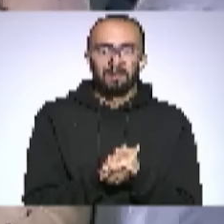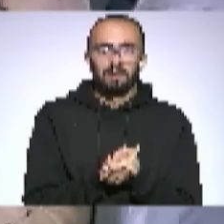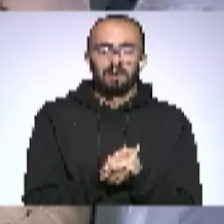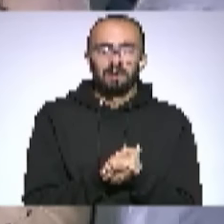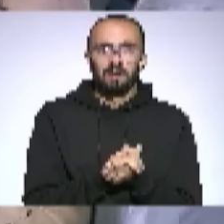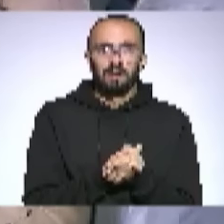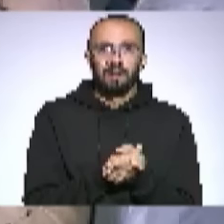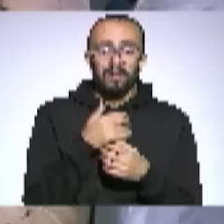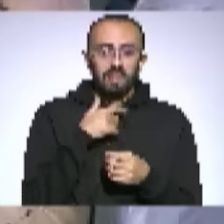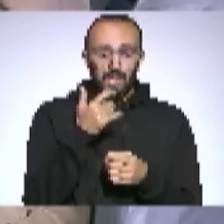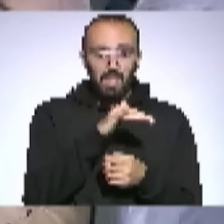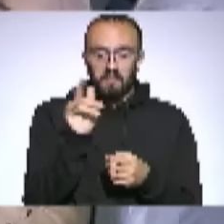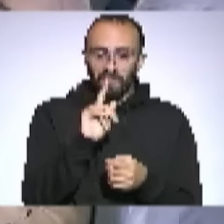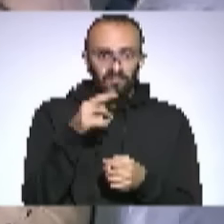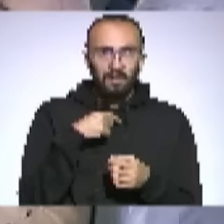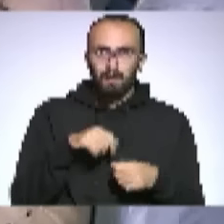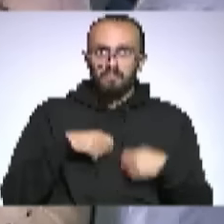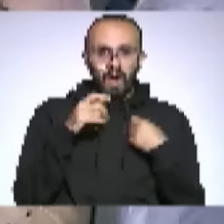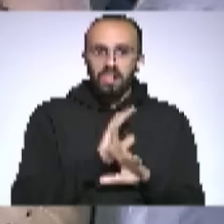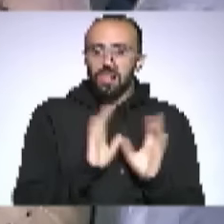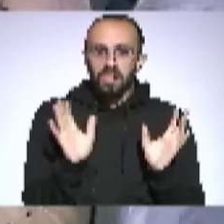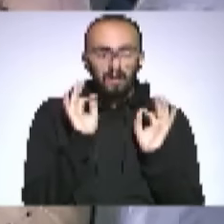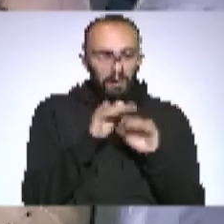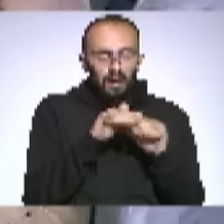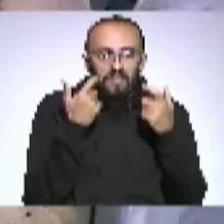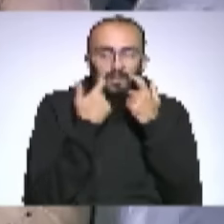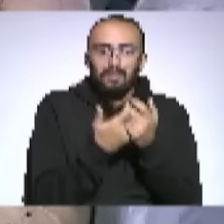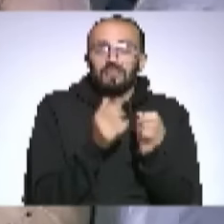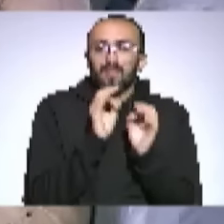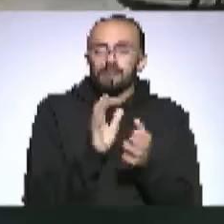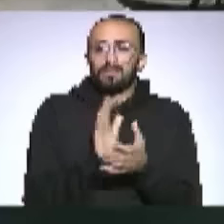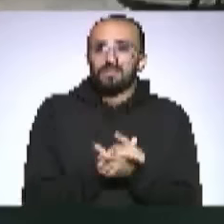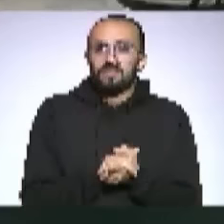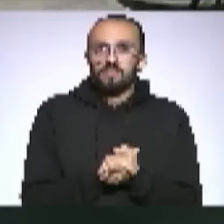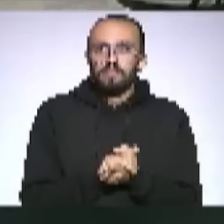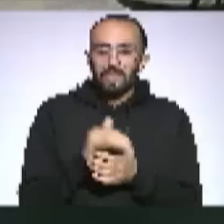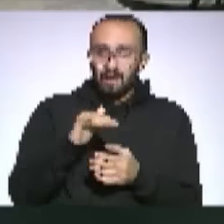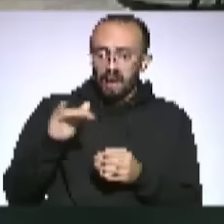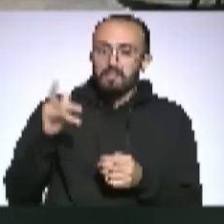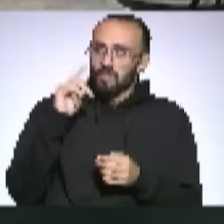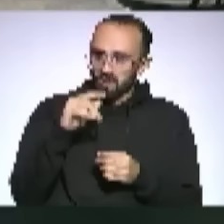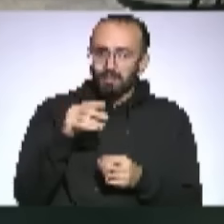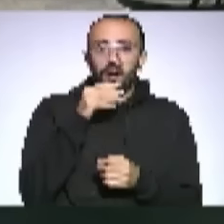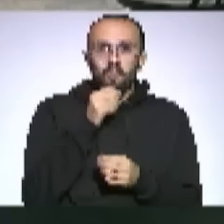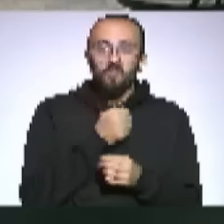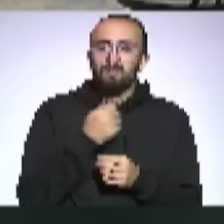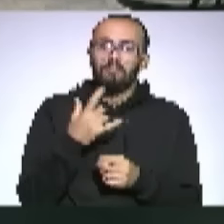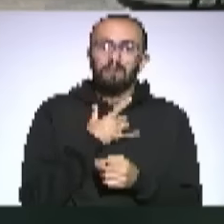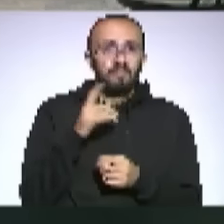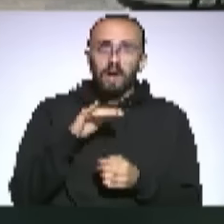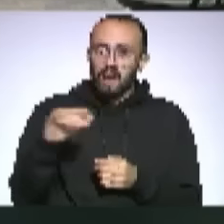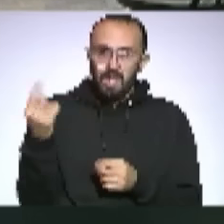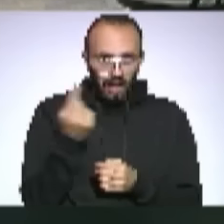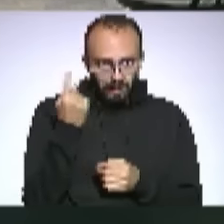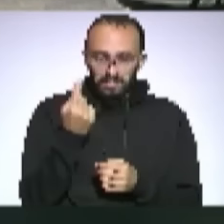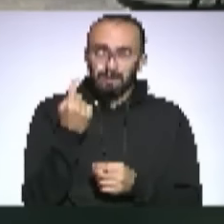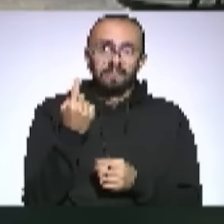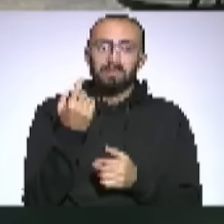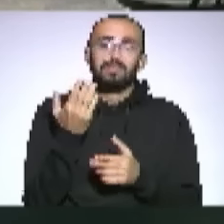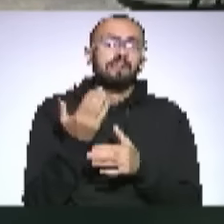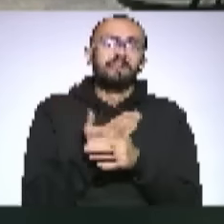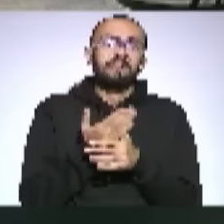انا من غير العيال ماعرفش اعيش والعيال منخ ما يعرفوش يعيشوا وعارفه لا العيال ممكن يعيشوا من غير انان